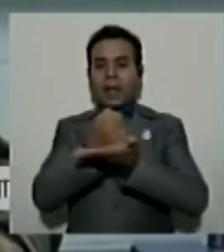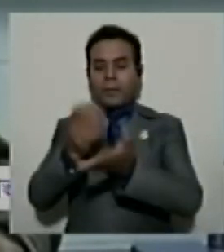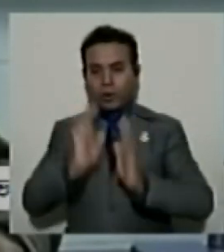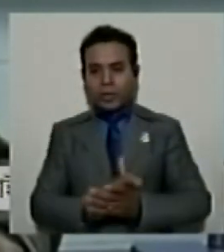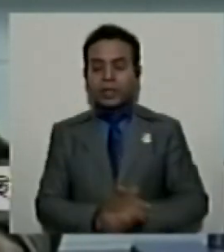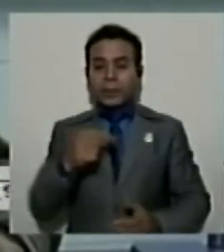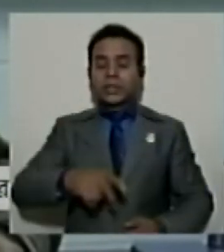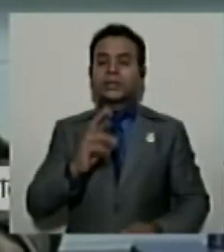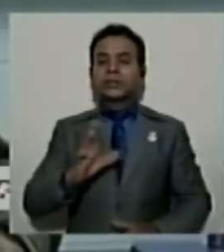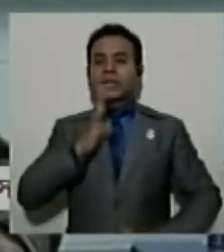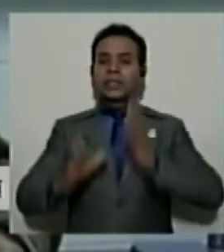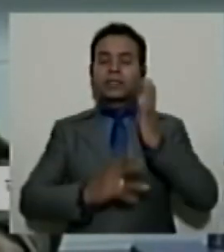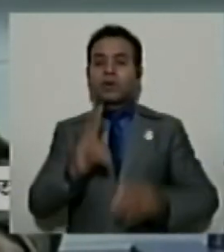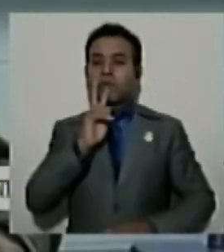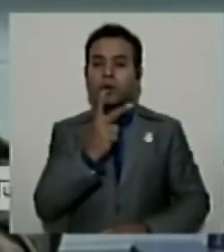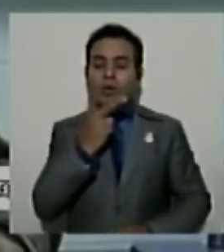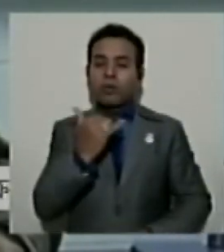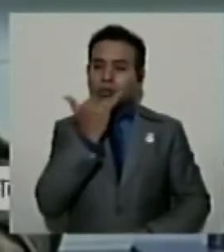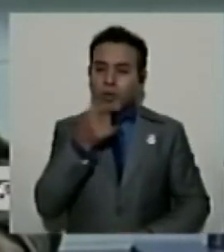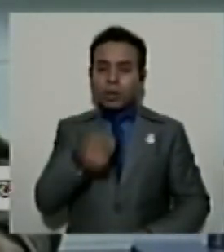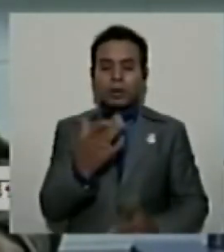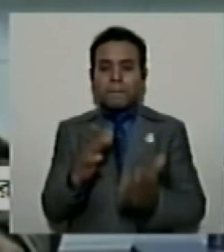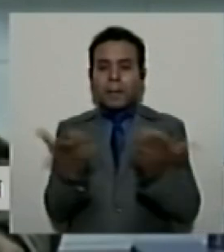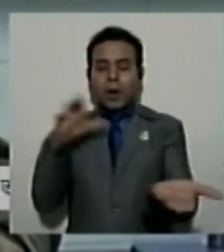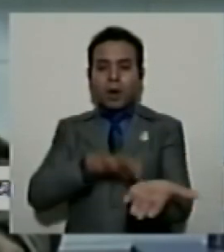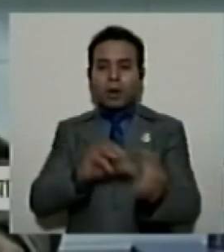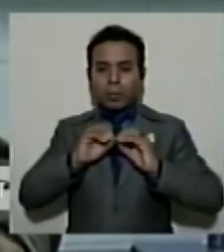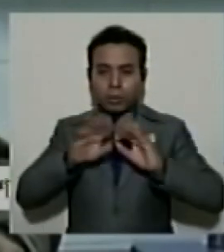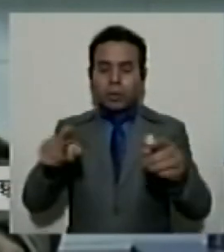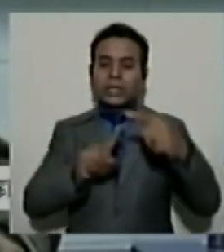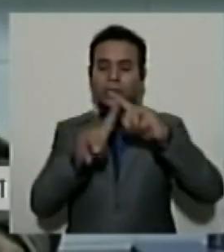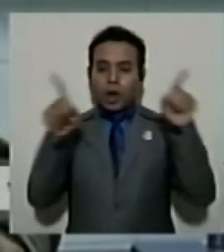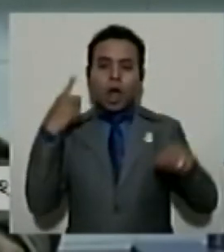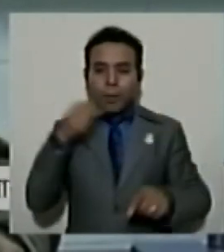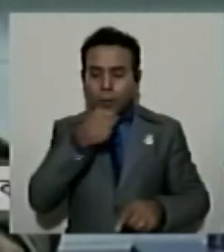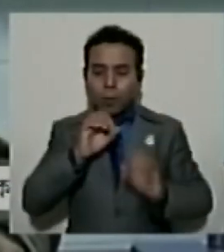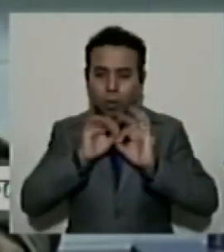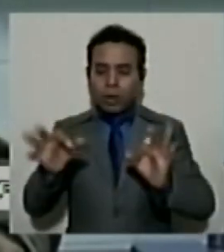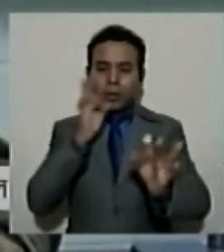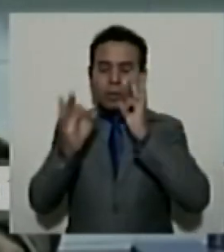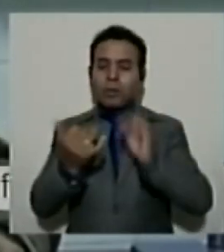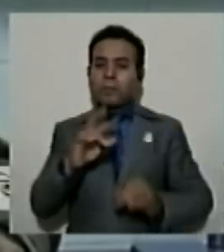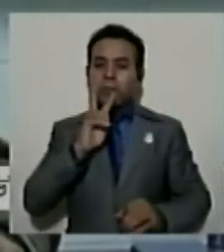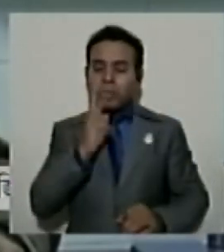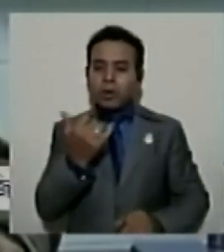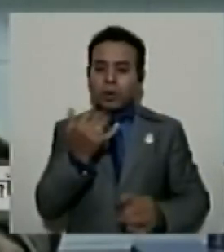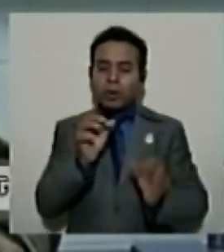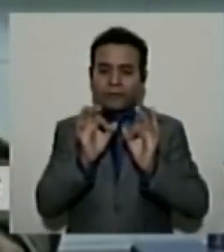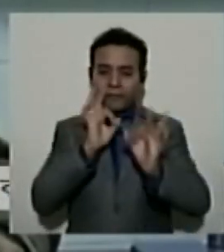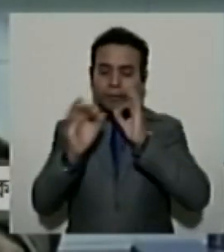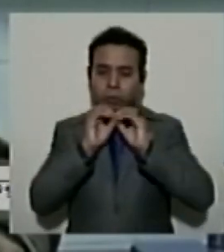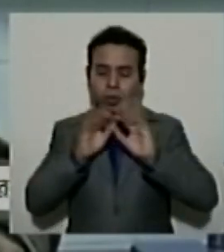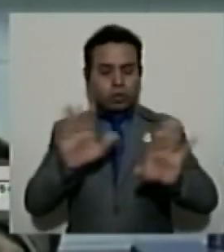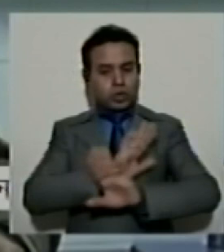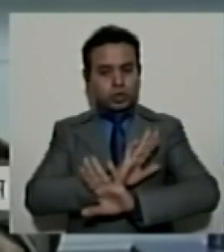সংক্রমণ মোকাবেলায় আমরা যথাযথভাবে মোকাবেলা করতে পারি, দেশের যারা চিকিৎসার সাথে জড়িত চিকিৎসক জনবল সবাইকে